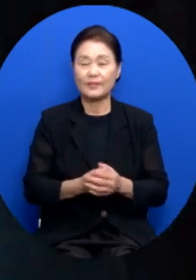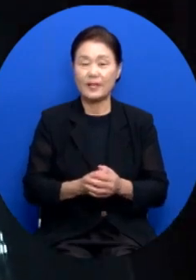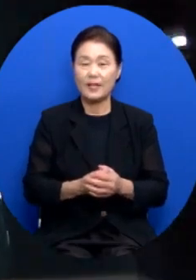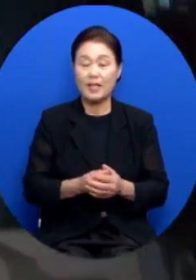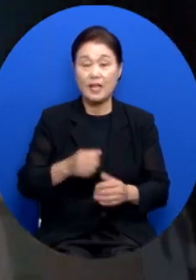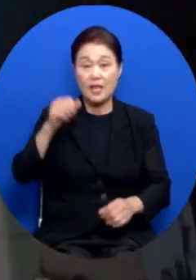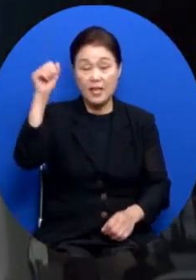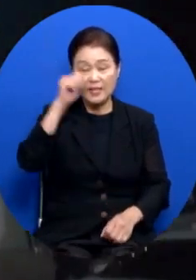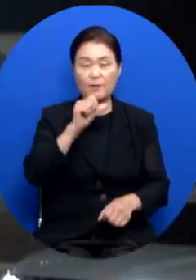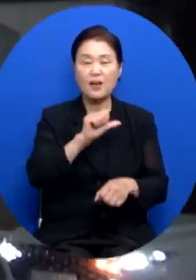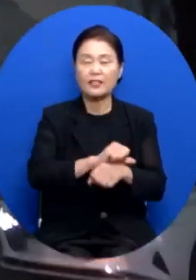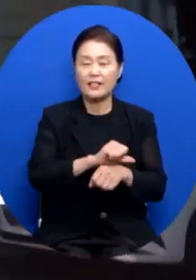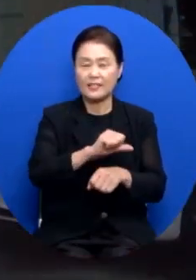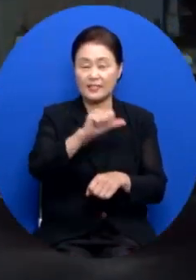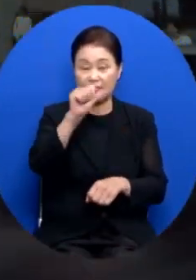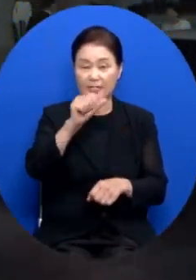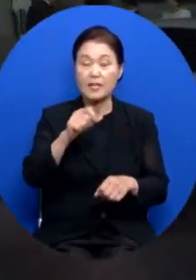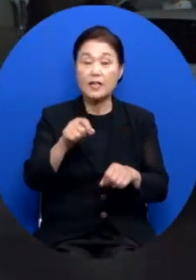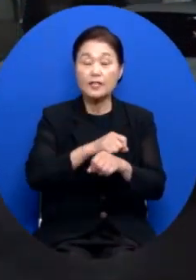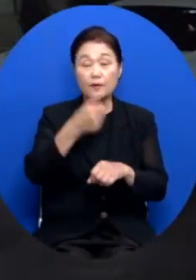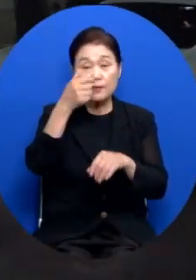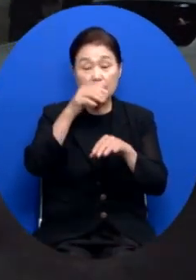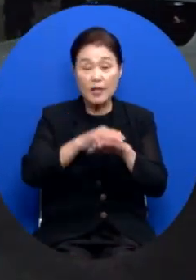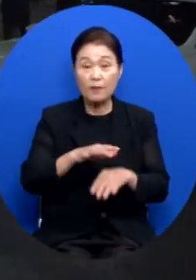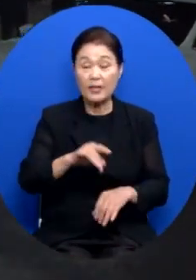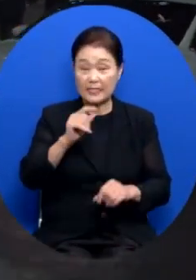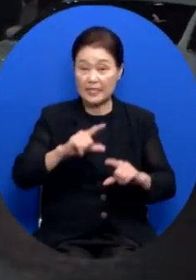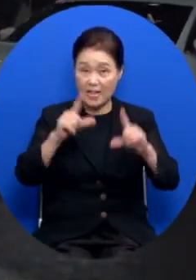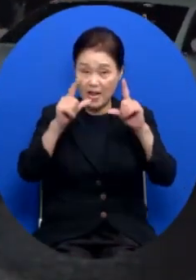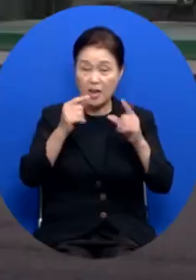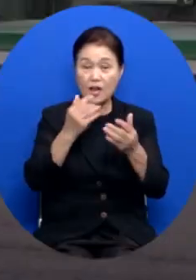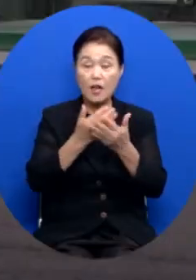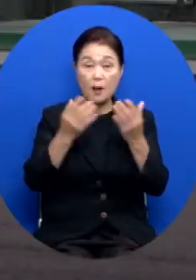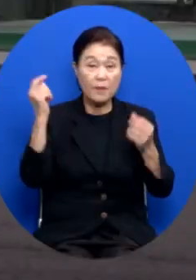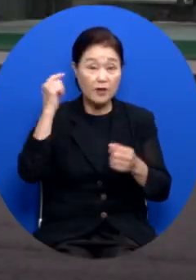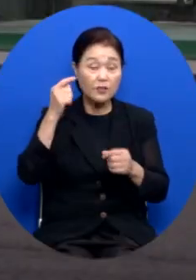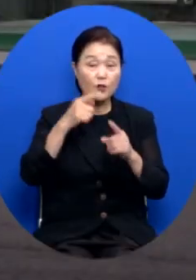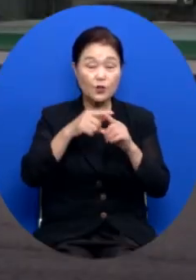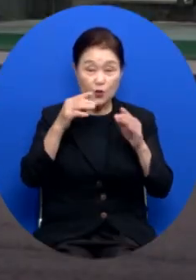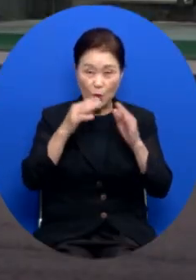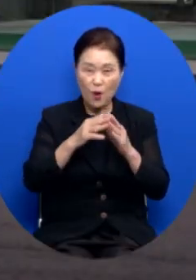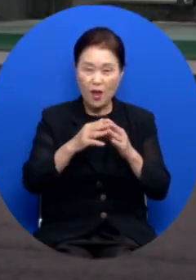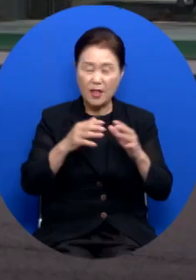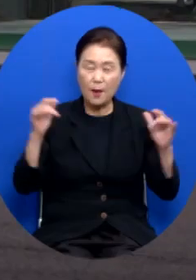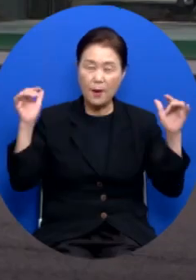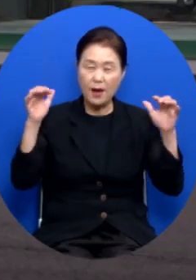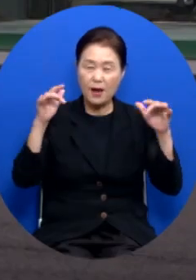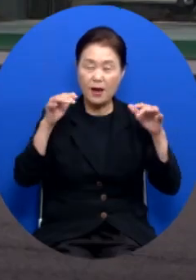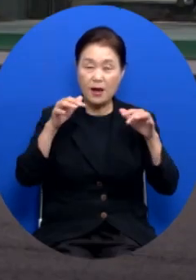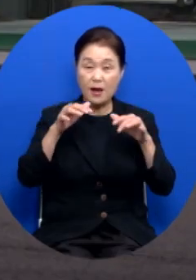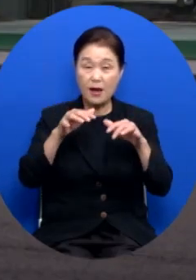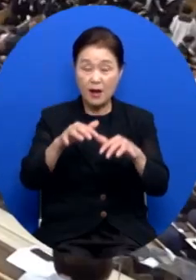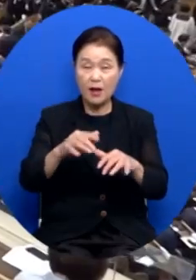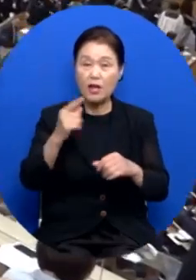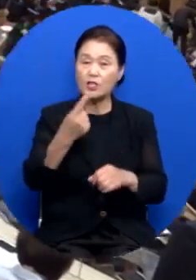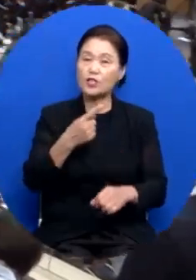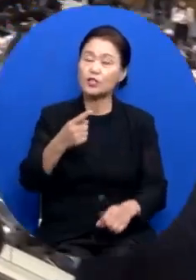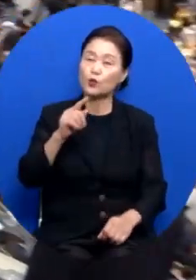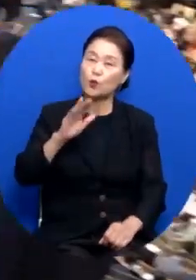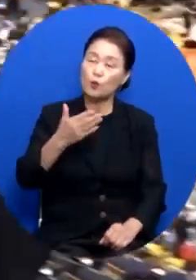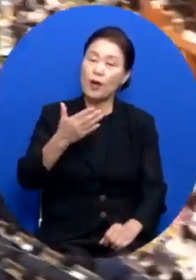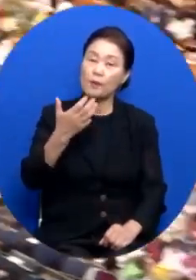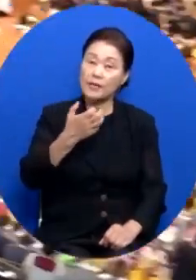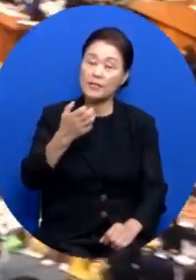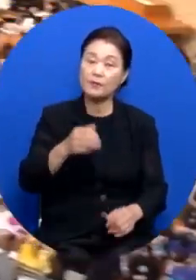새벽 5시. 특별 새벽 집회 첫날을 맞은 명성교회는 이미 발걸음으로 가득 찼습니다. 1980년